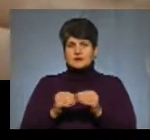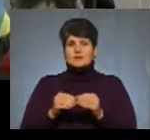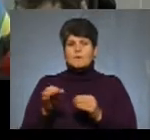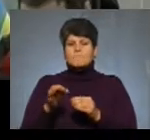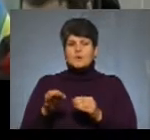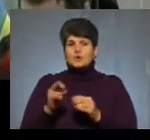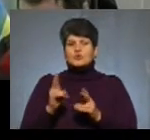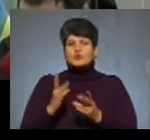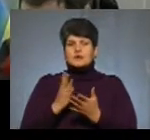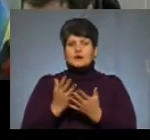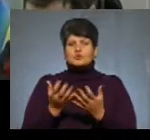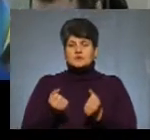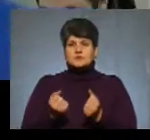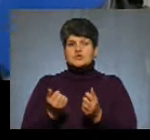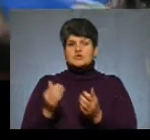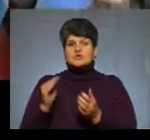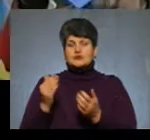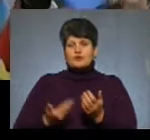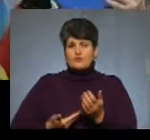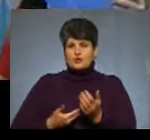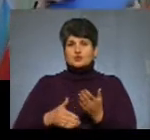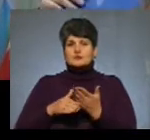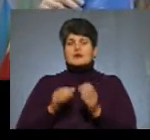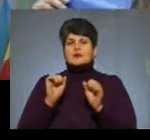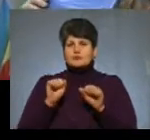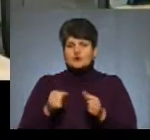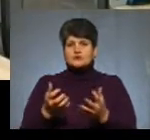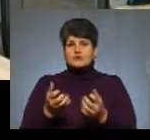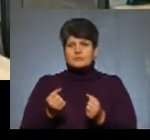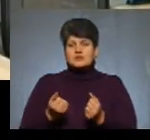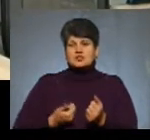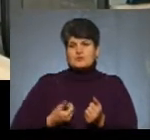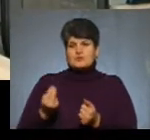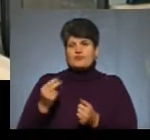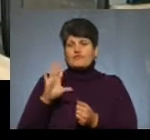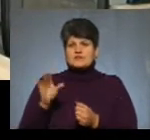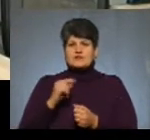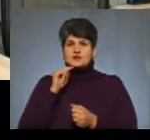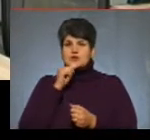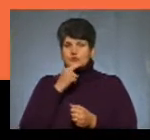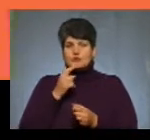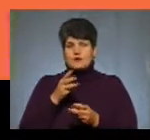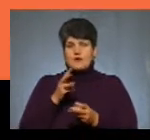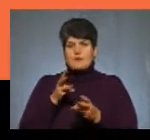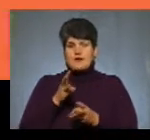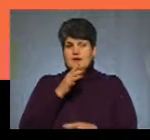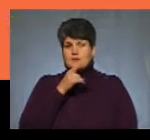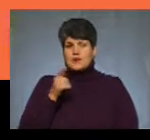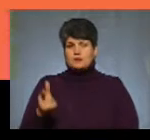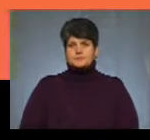є одержувачем житлової субсидії, зможе отримати готівкою все, що заощадив під час опалювального сезону.